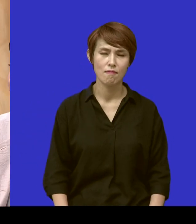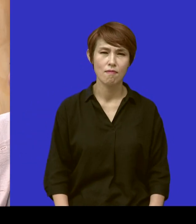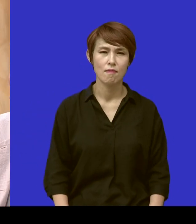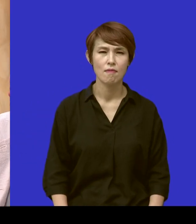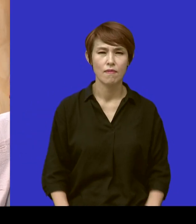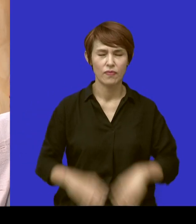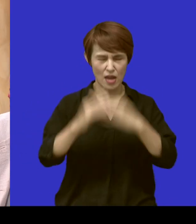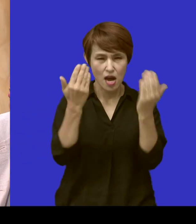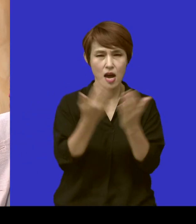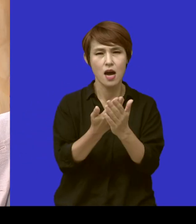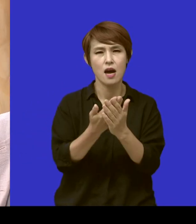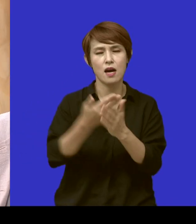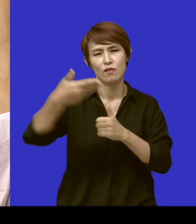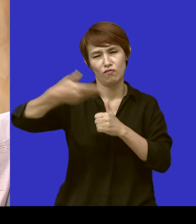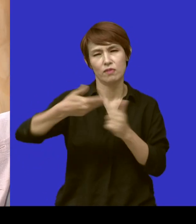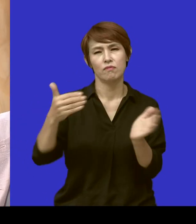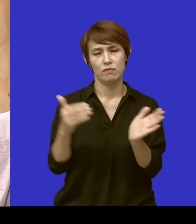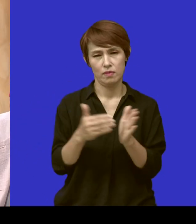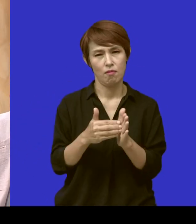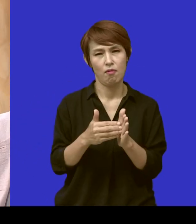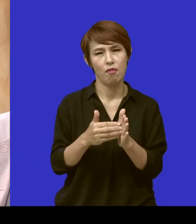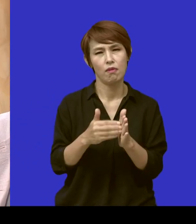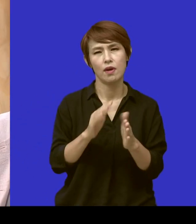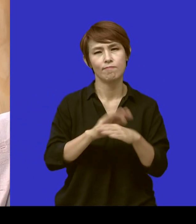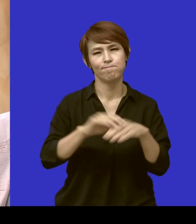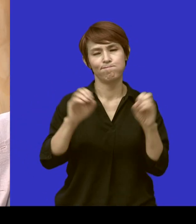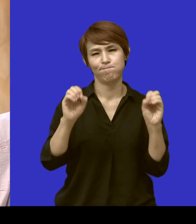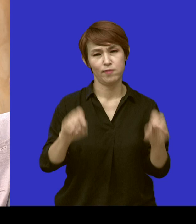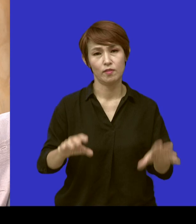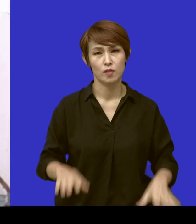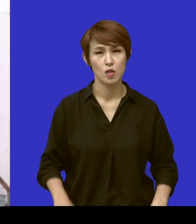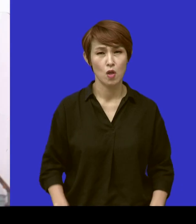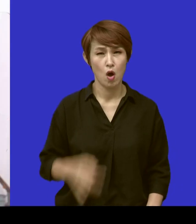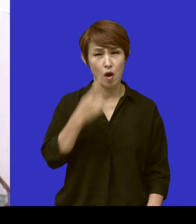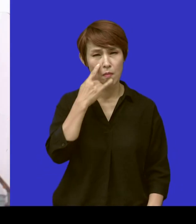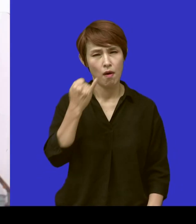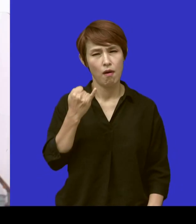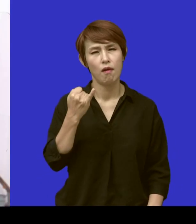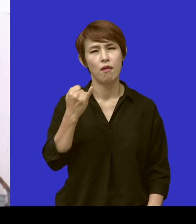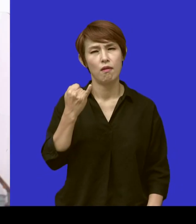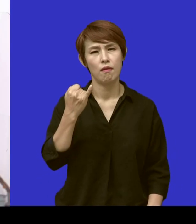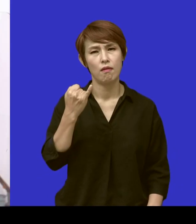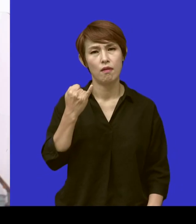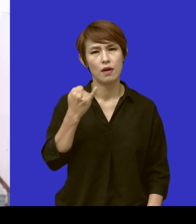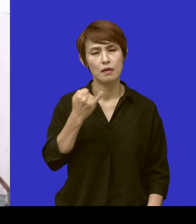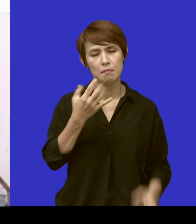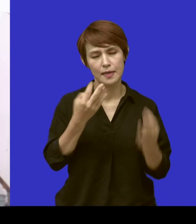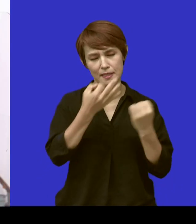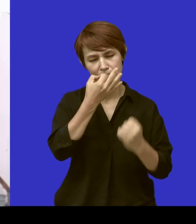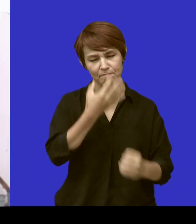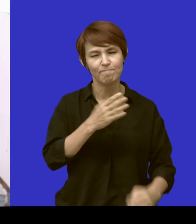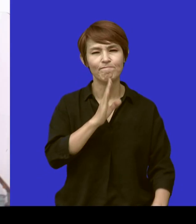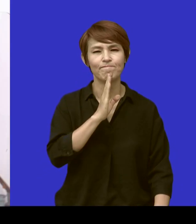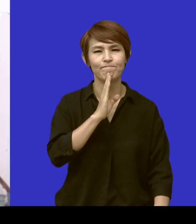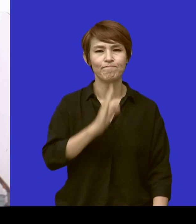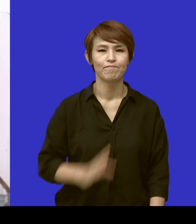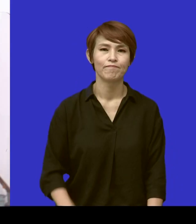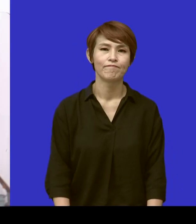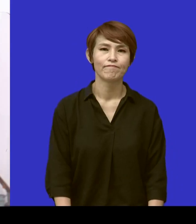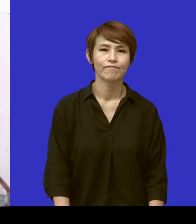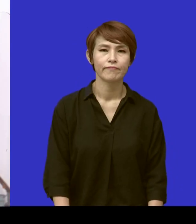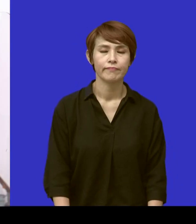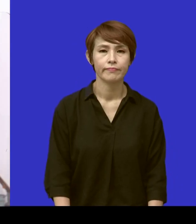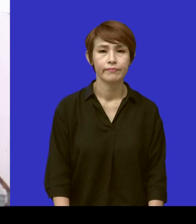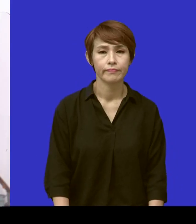대로 다 저한테 먹이셨지만 아무 소용이 없었어요. 저희 어머니가 굉장히 많이 힘들어 하셨어요. 그렇겠죠. 그